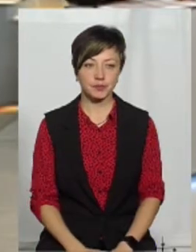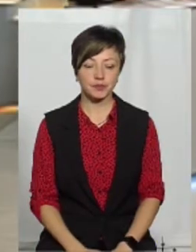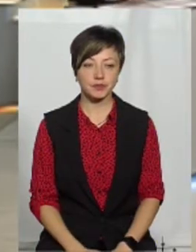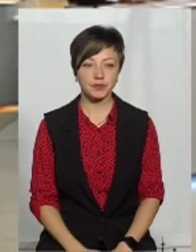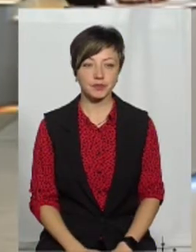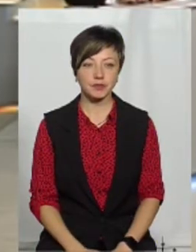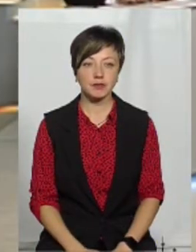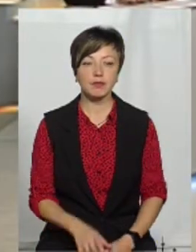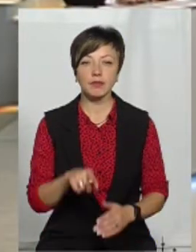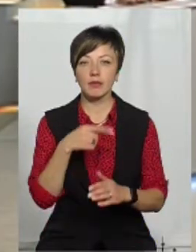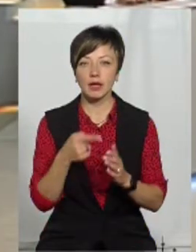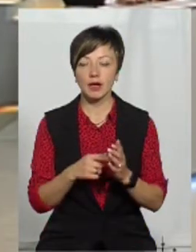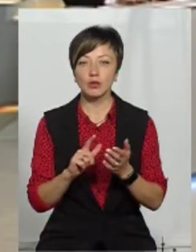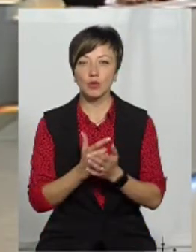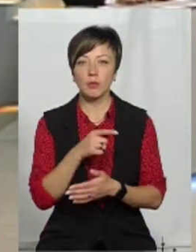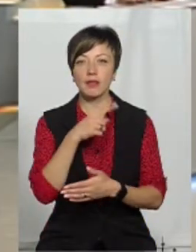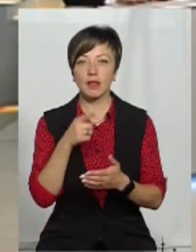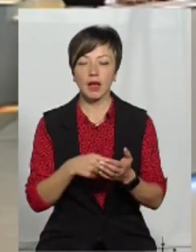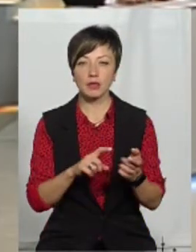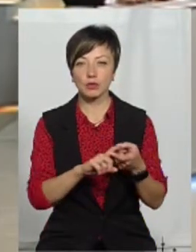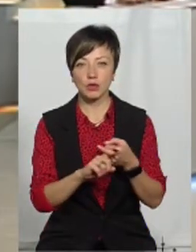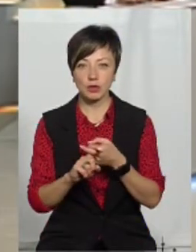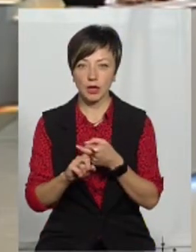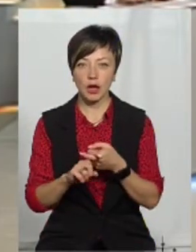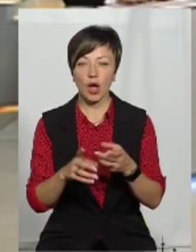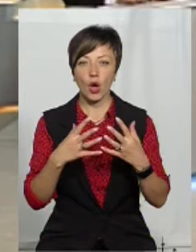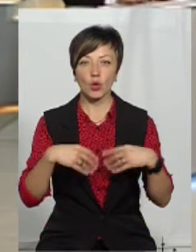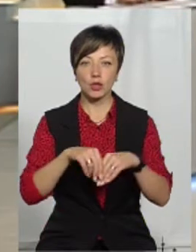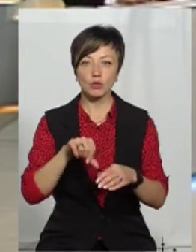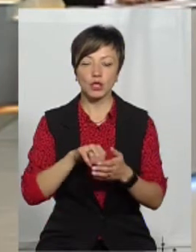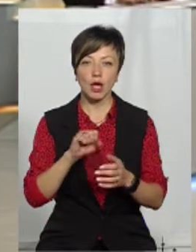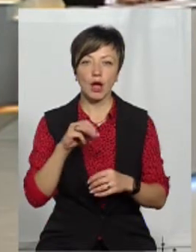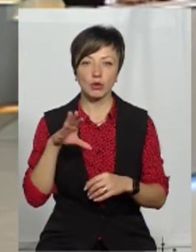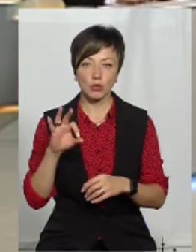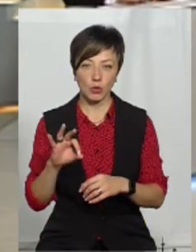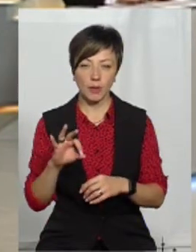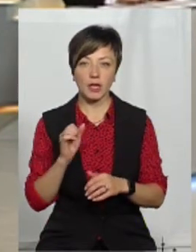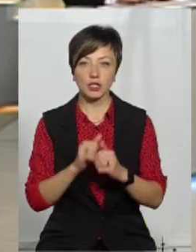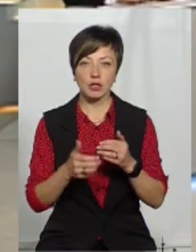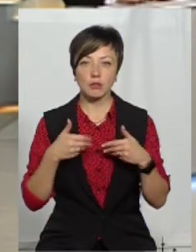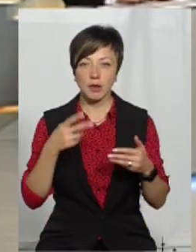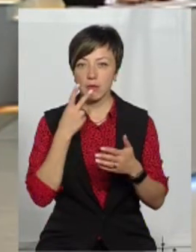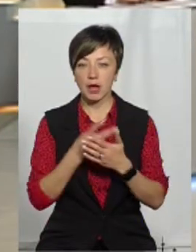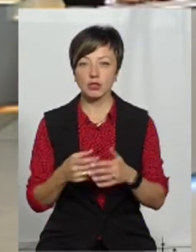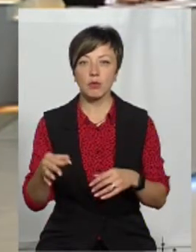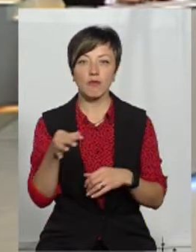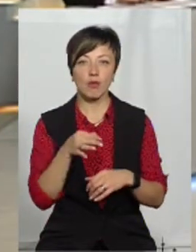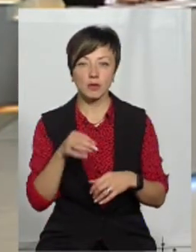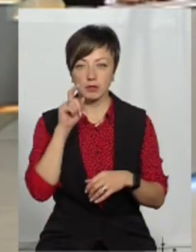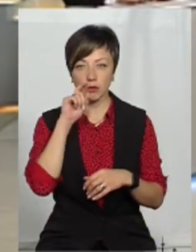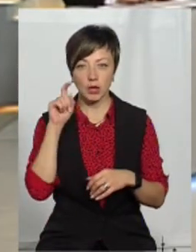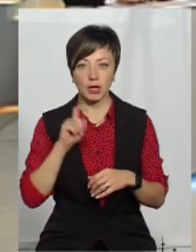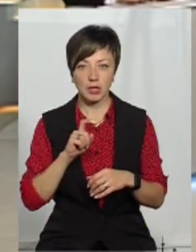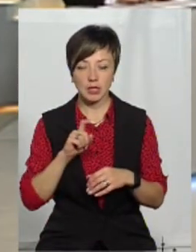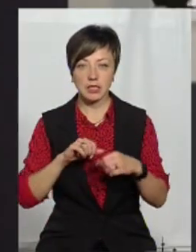відповідь. Прошу, пані. Знову ж таки, питання, що стосується родин учасників АТО і безпосередньо учасників АТО. Часто ми бачимо в області і в